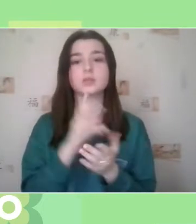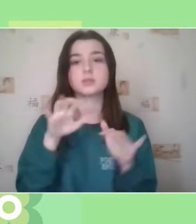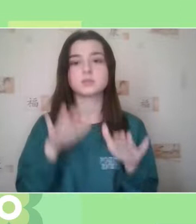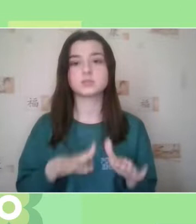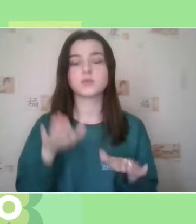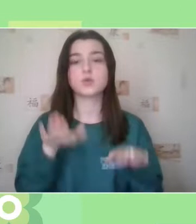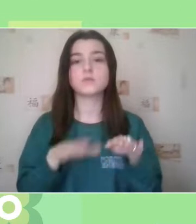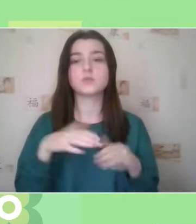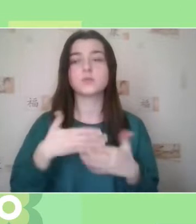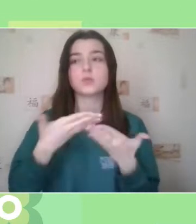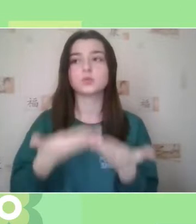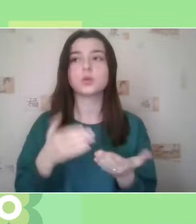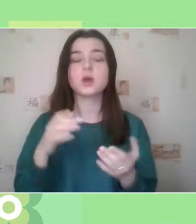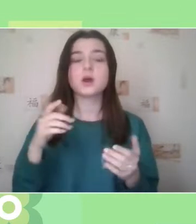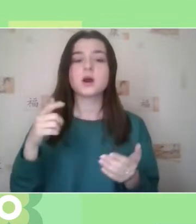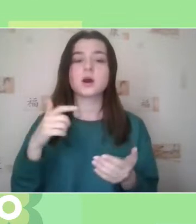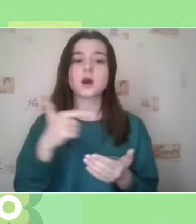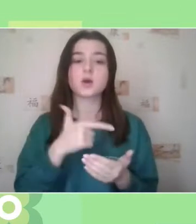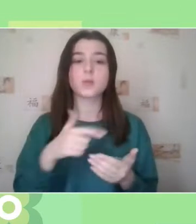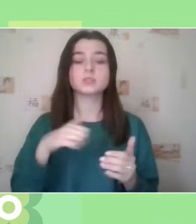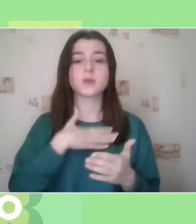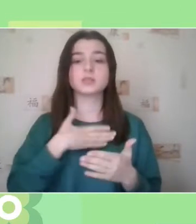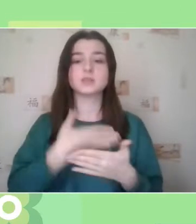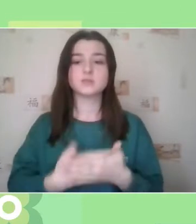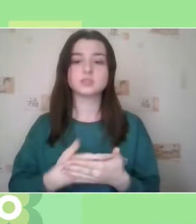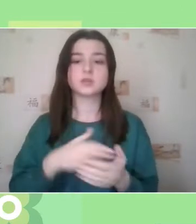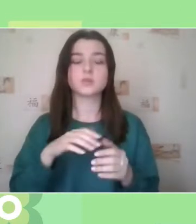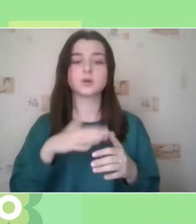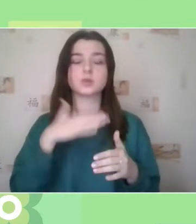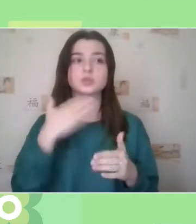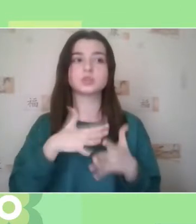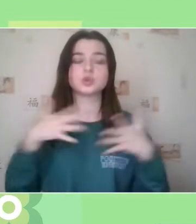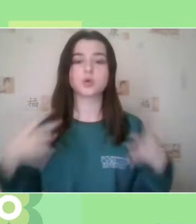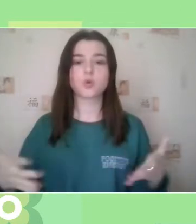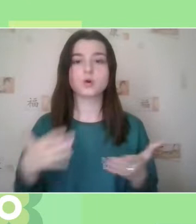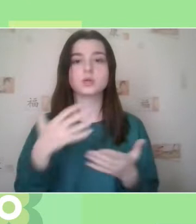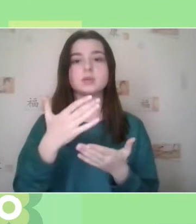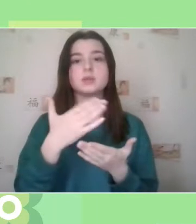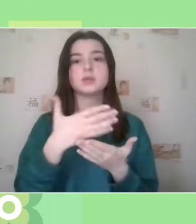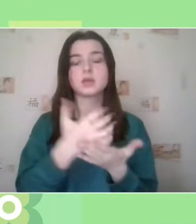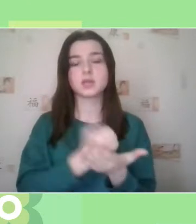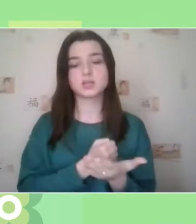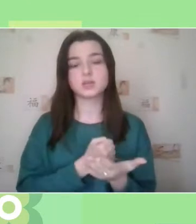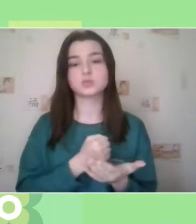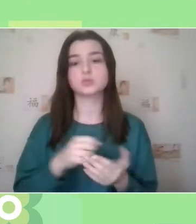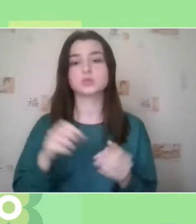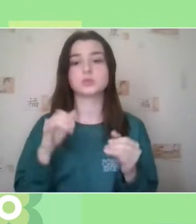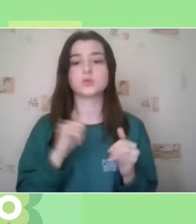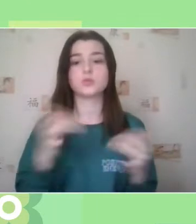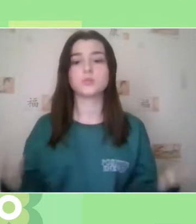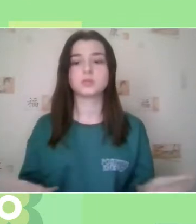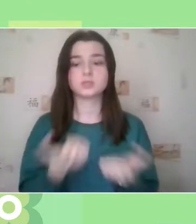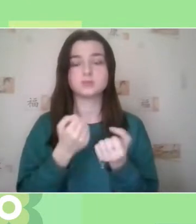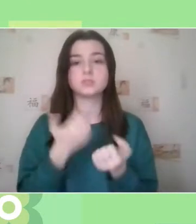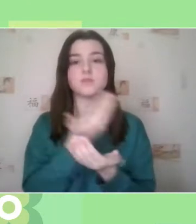пропонує громадським активістам та активісткам, ну, як на мене, досить широкий інструментарій у підтримці